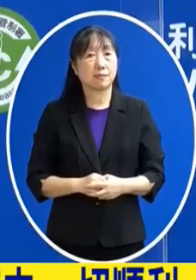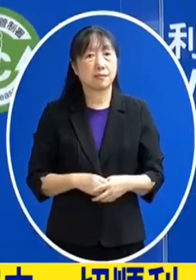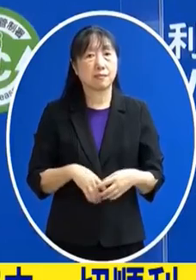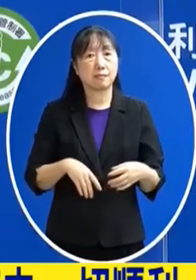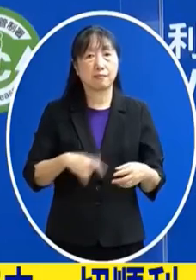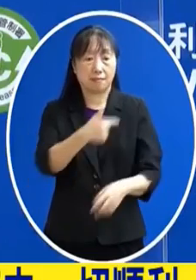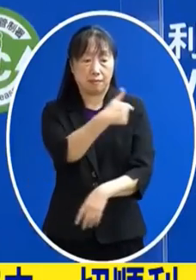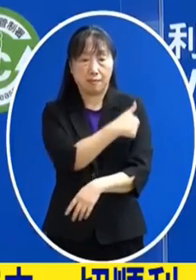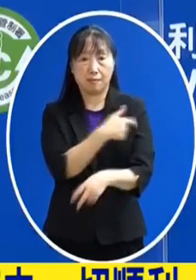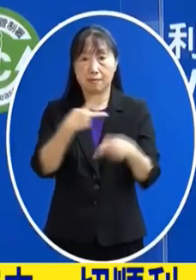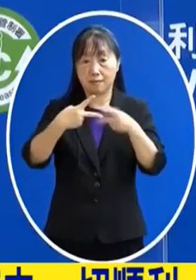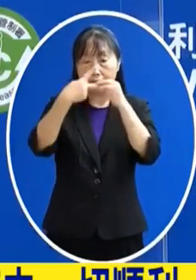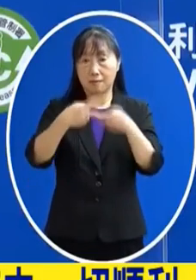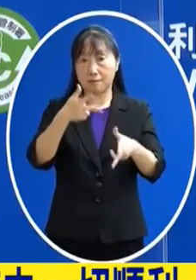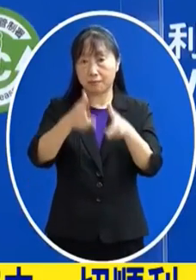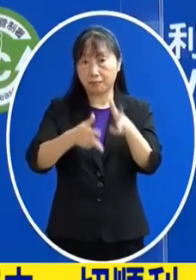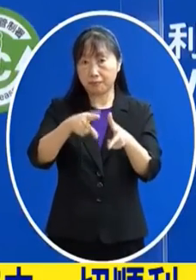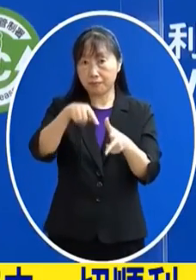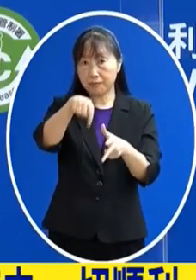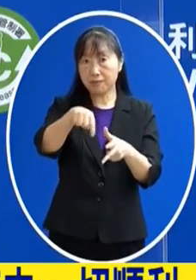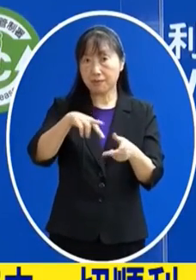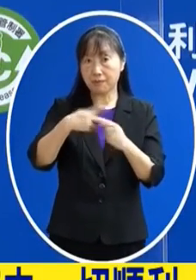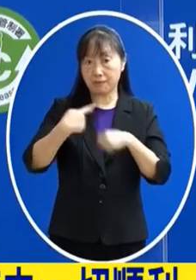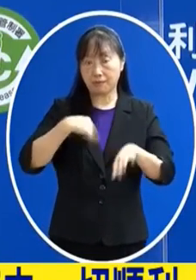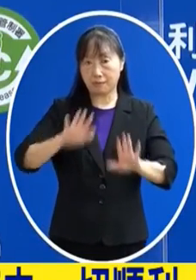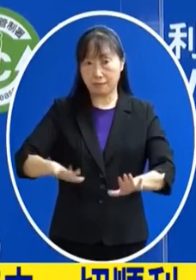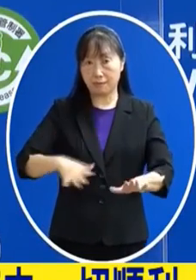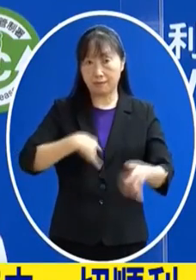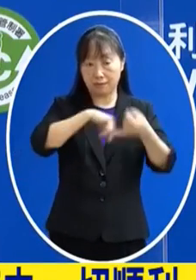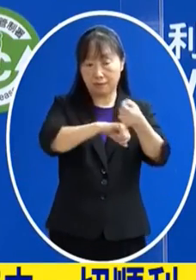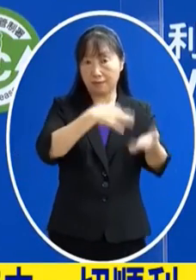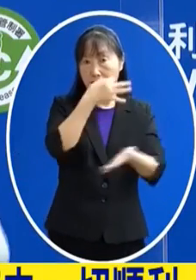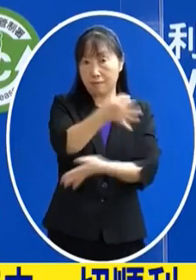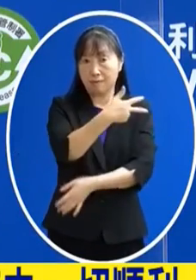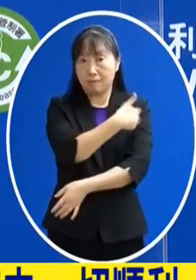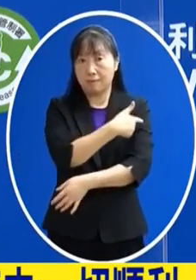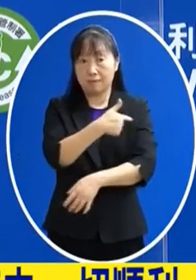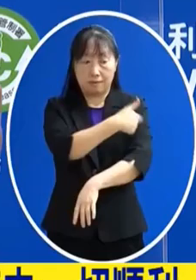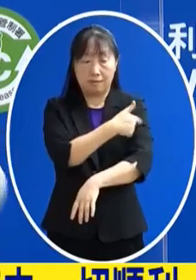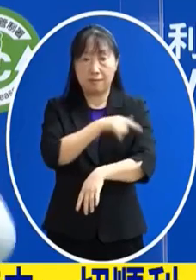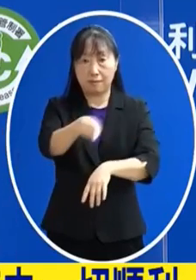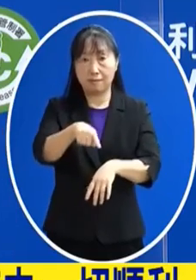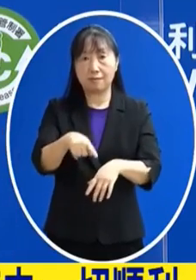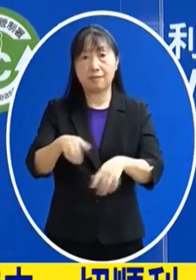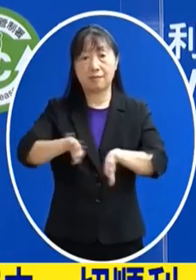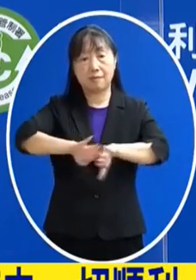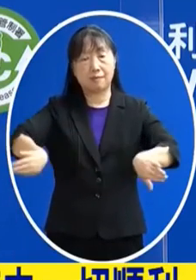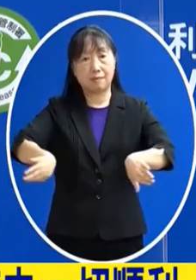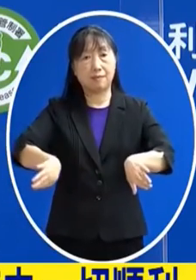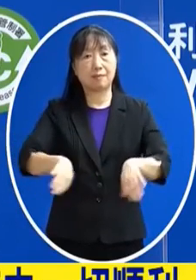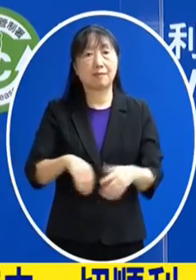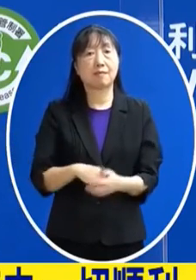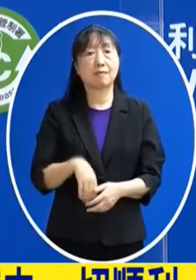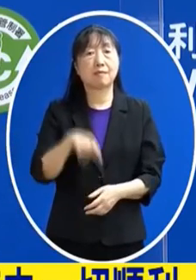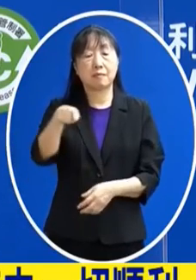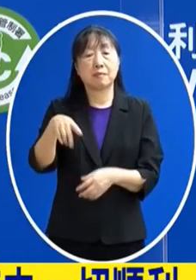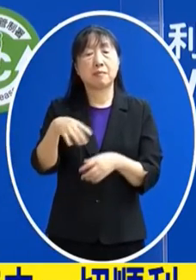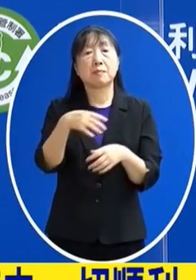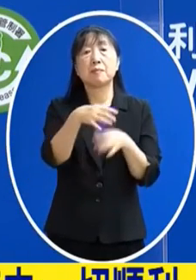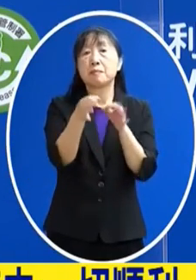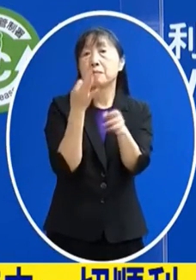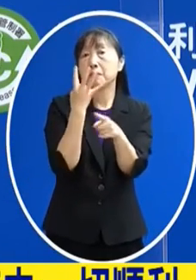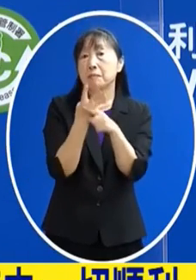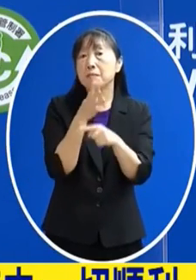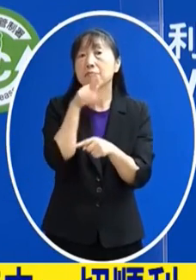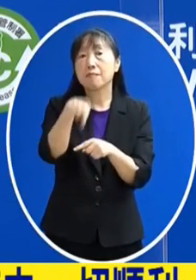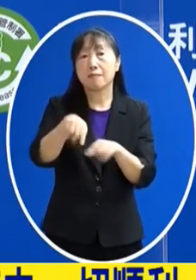疫苗二厂跟我们现在要买的疫苗哈，这是两回事哈。那边一个是在应该是说商业用的，那